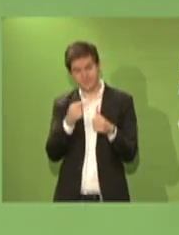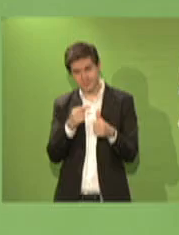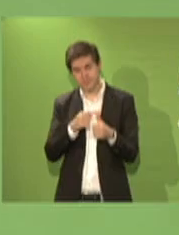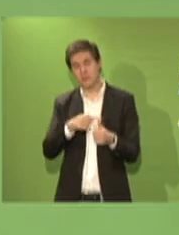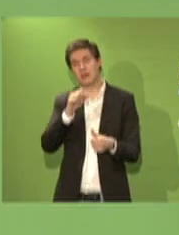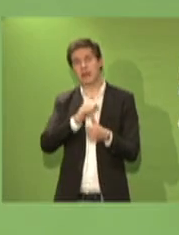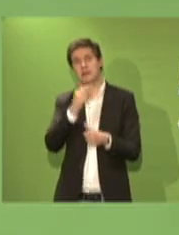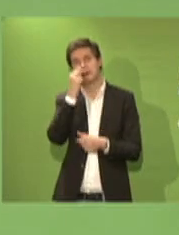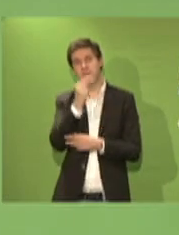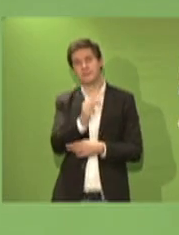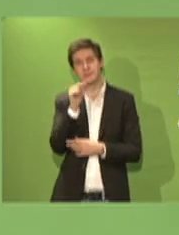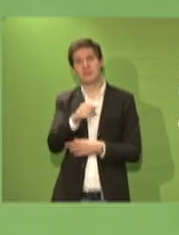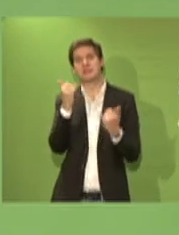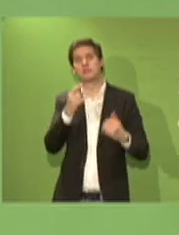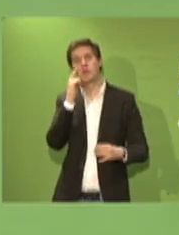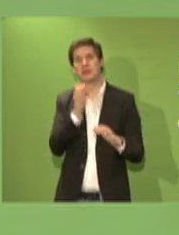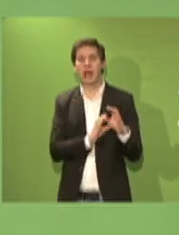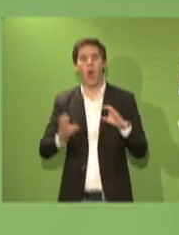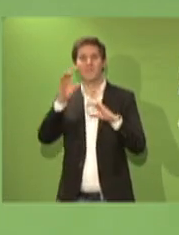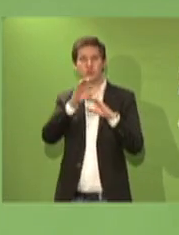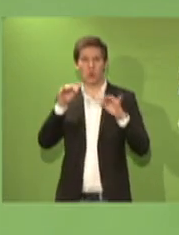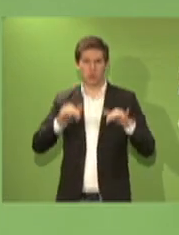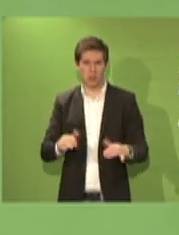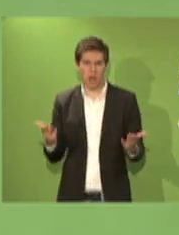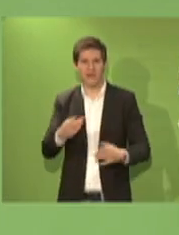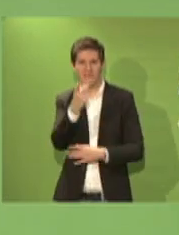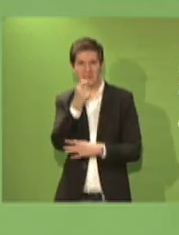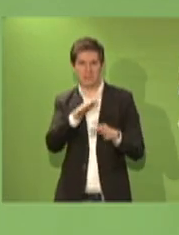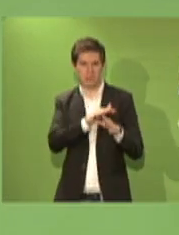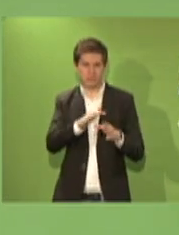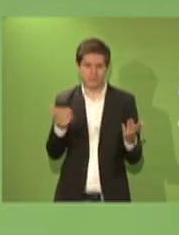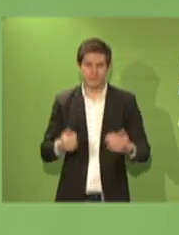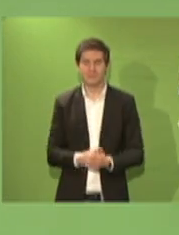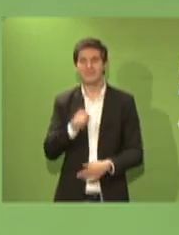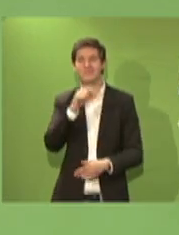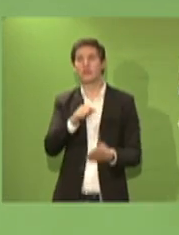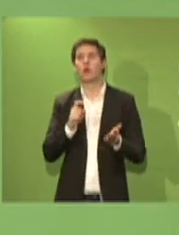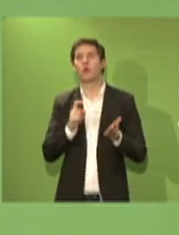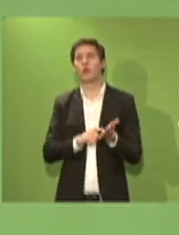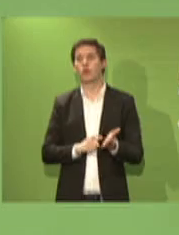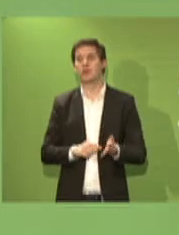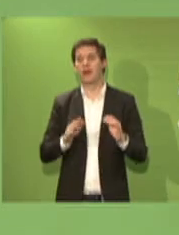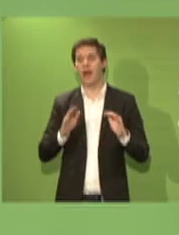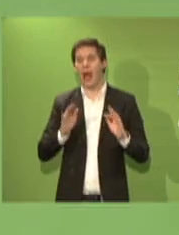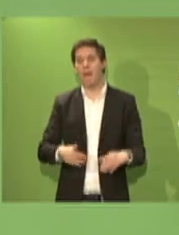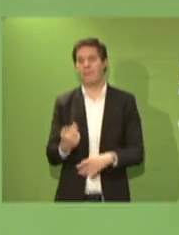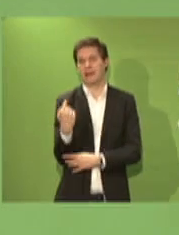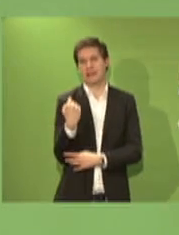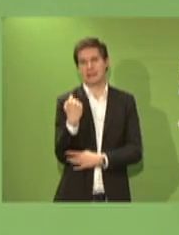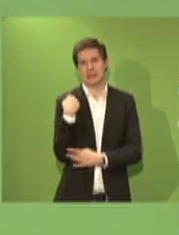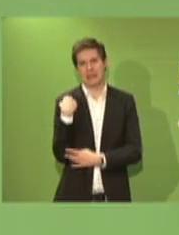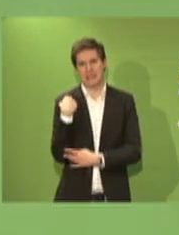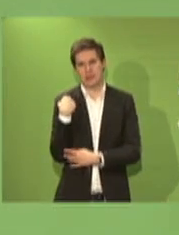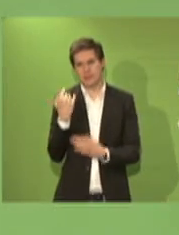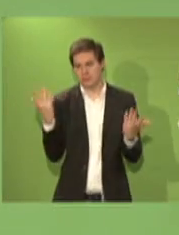wir eine Aufstockung vorgenommen haben bei den Finanzen. Das liegt einerseits daran, dass wir ab gestern natürlich